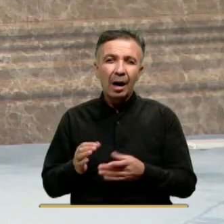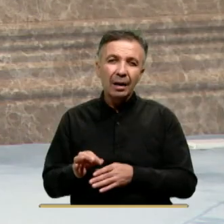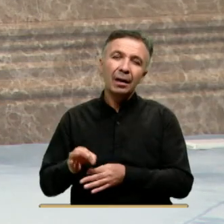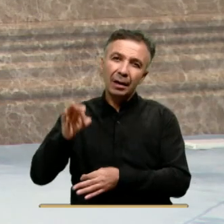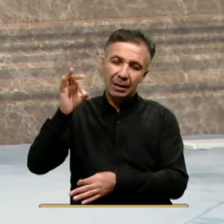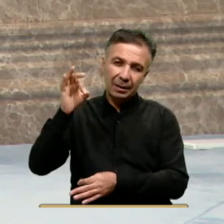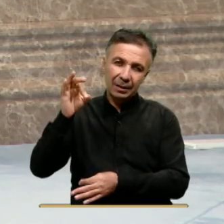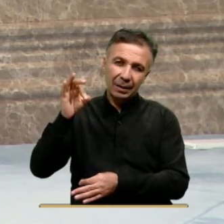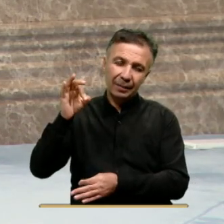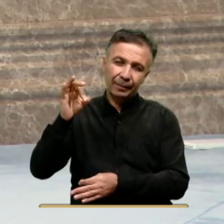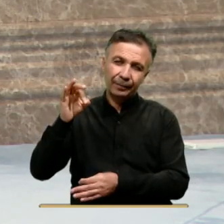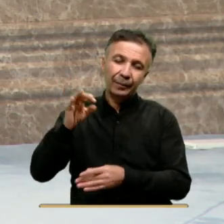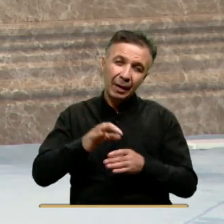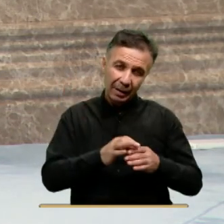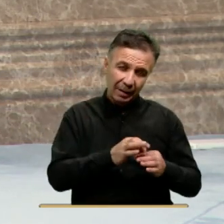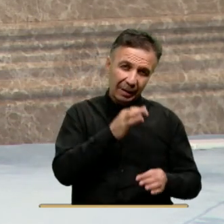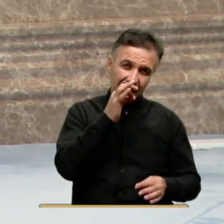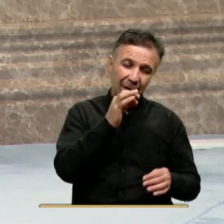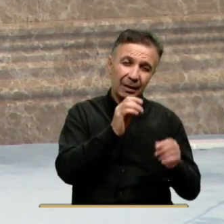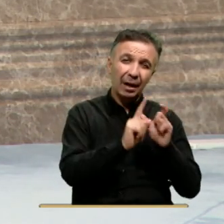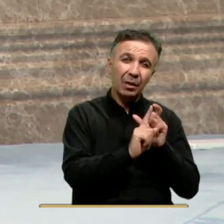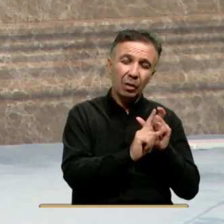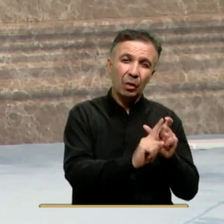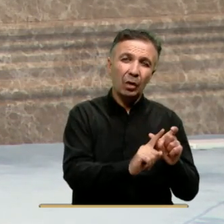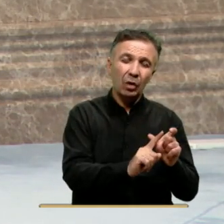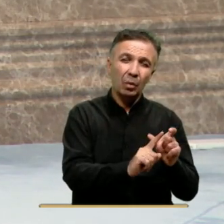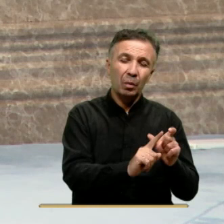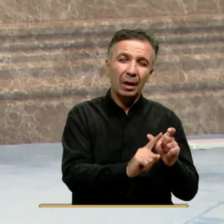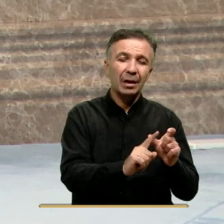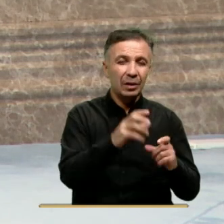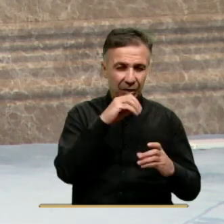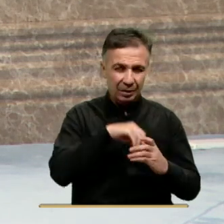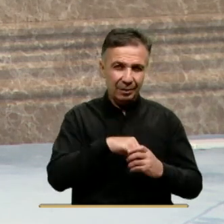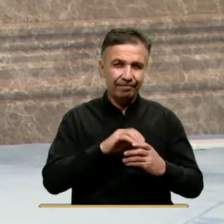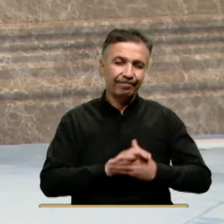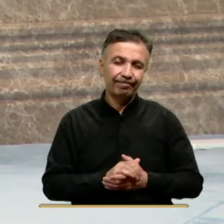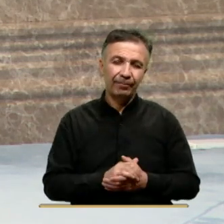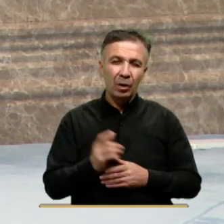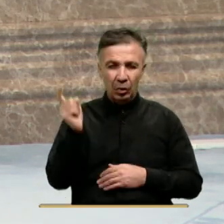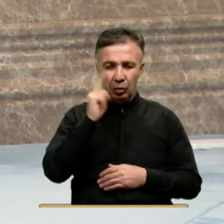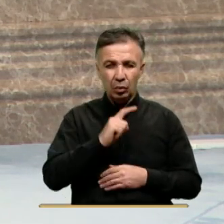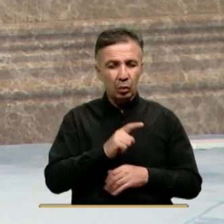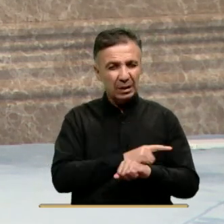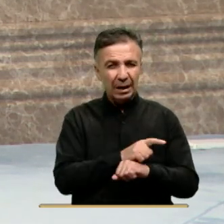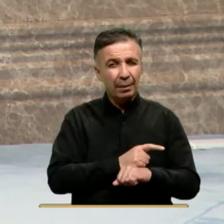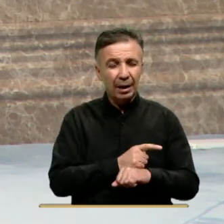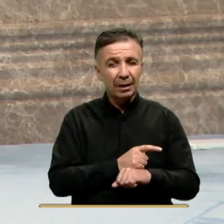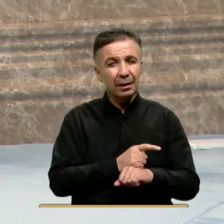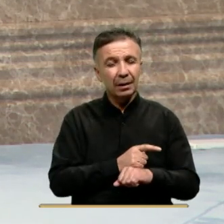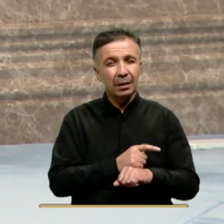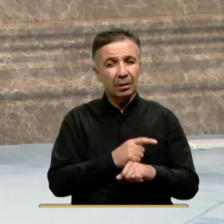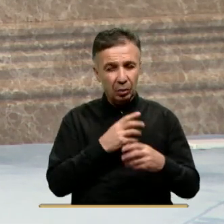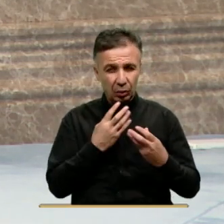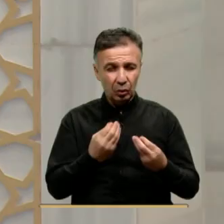İnsanı insandan korumaya matuf olan şeylerdir Çünkü Yeri geldiği zaman